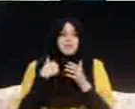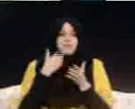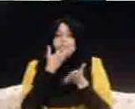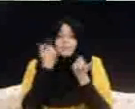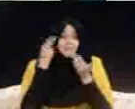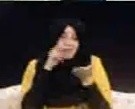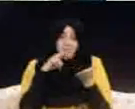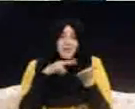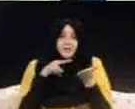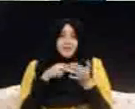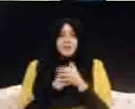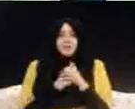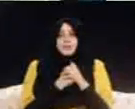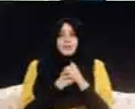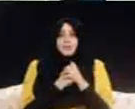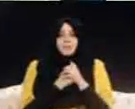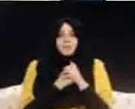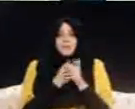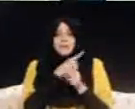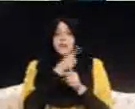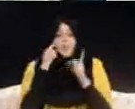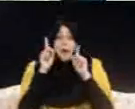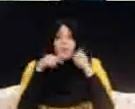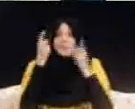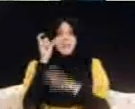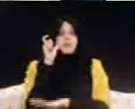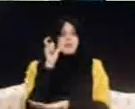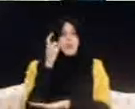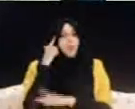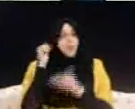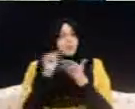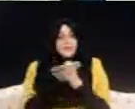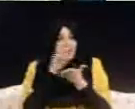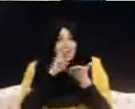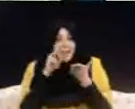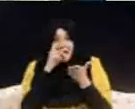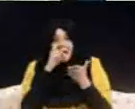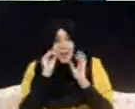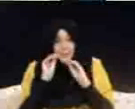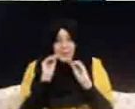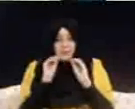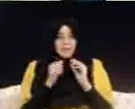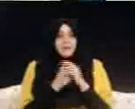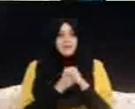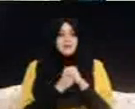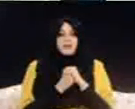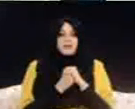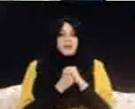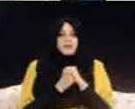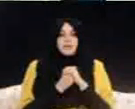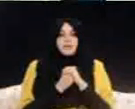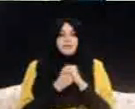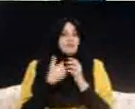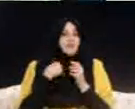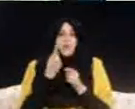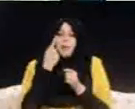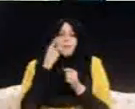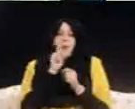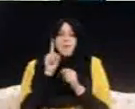قرية. وما انت ما شفتيش في المسجد اللي يقريوا محو الأمية ويعلموا الناس الكبار؟ والله ما شفت خويا،